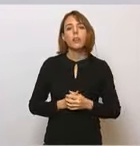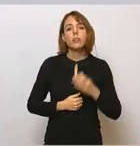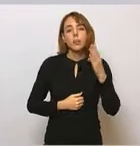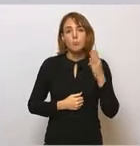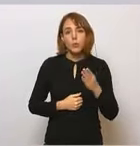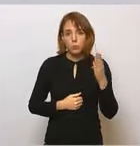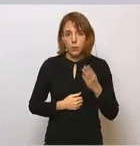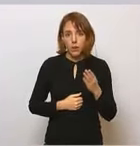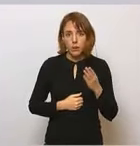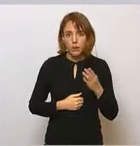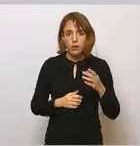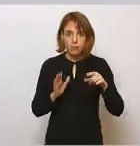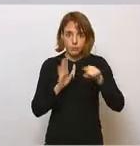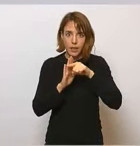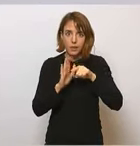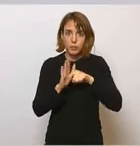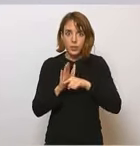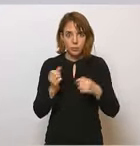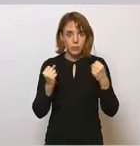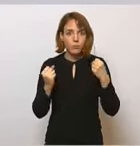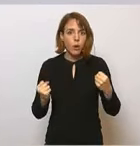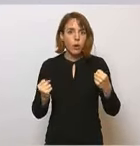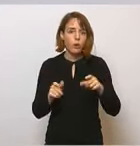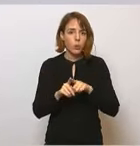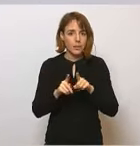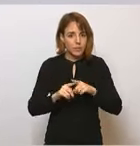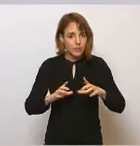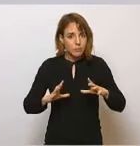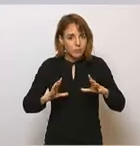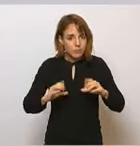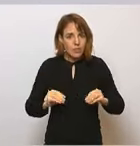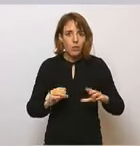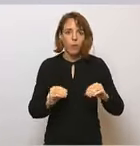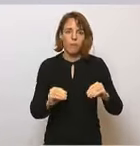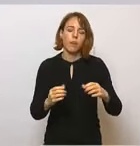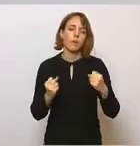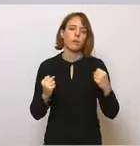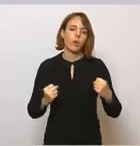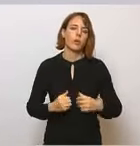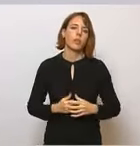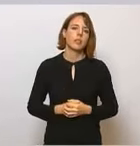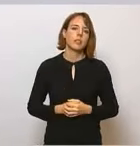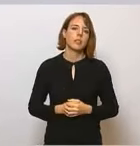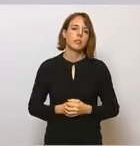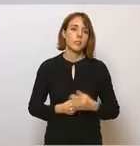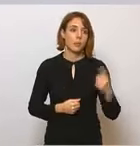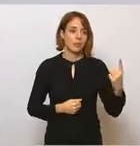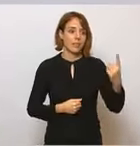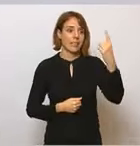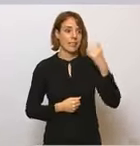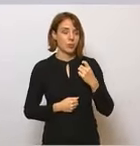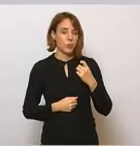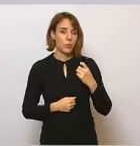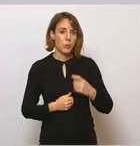d'une réglementation forte et d'une mise en œuvre forte. Alors, pour ce qui est de votre question,